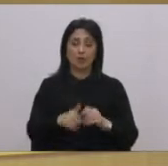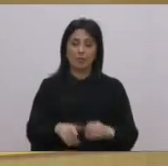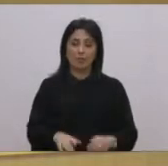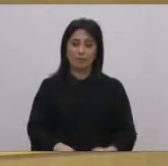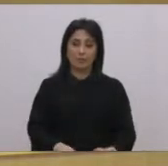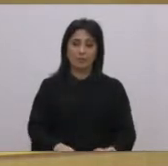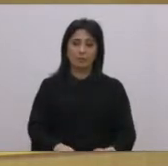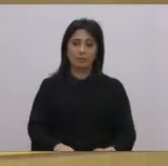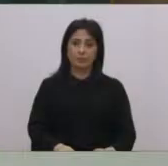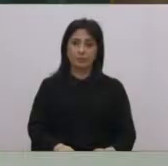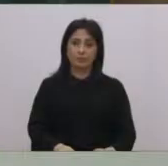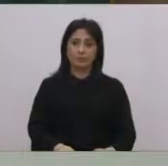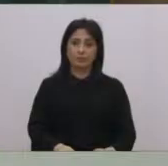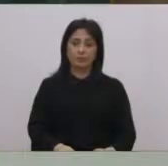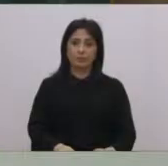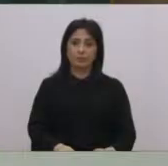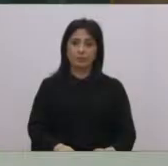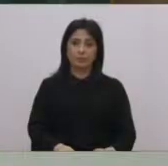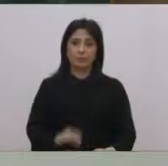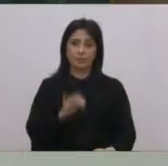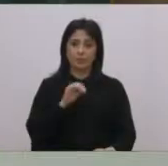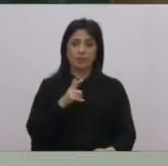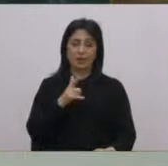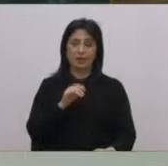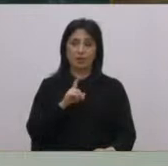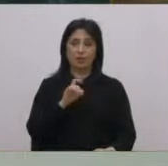მადლობა. ბატონი აგო ხუჩია.